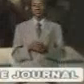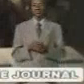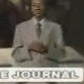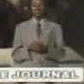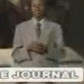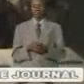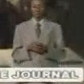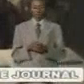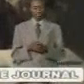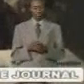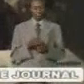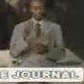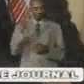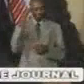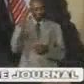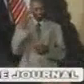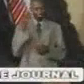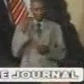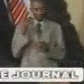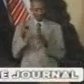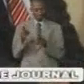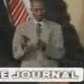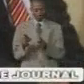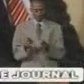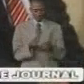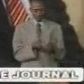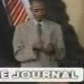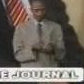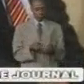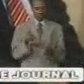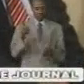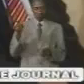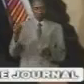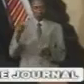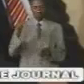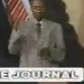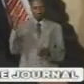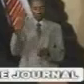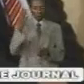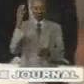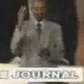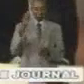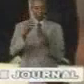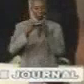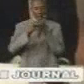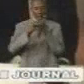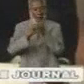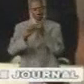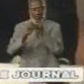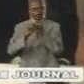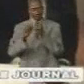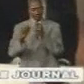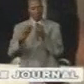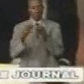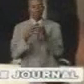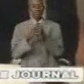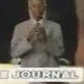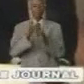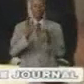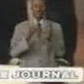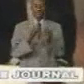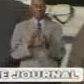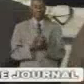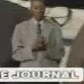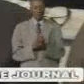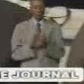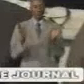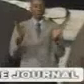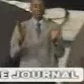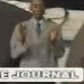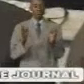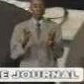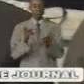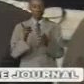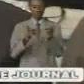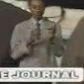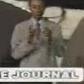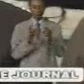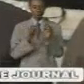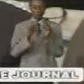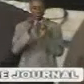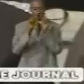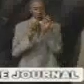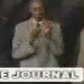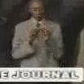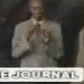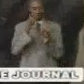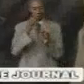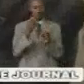Le ministre du Plan a animé ce jeudi une matinée de sensibilisation de secrétaires généraux et des directeurs des divisions de l'administration